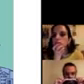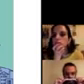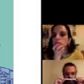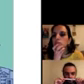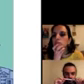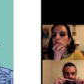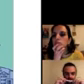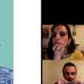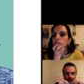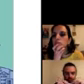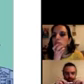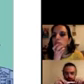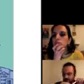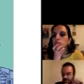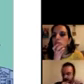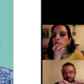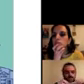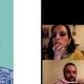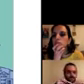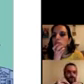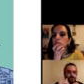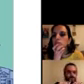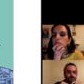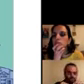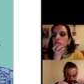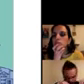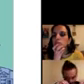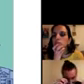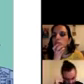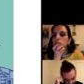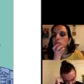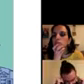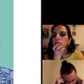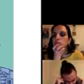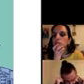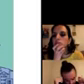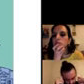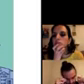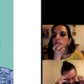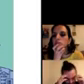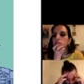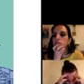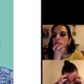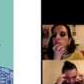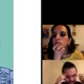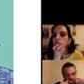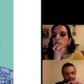adresinden kamuoyuyla paylaştık. Ha burada tabii parantez açmam gereken önemli bir yer.